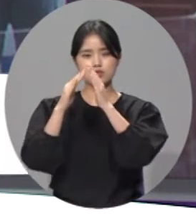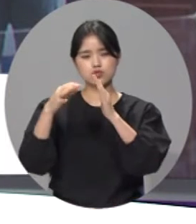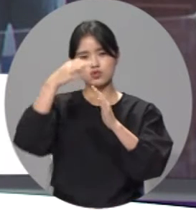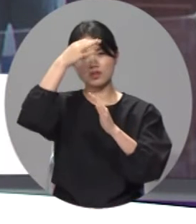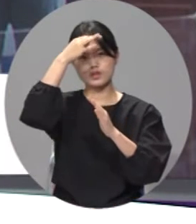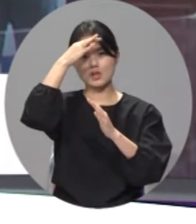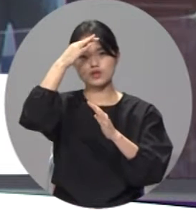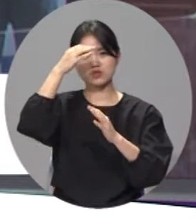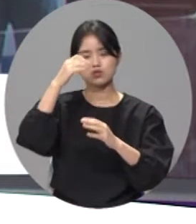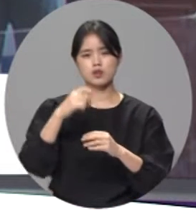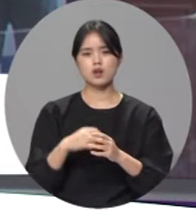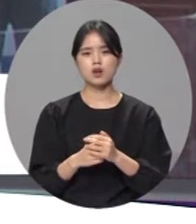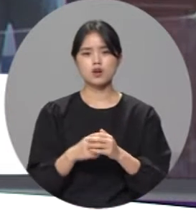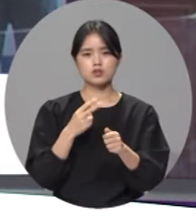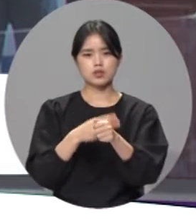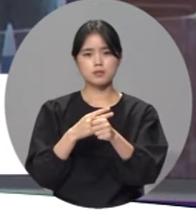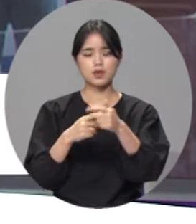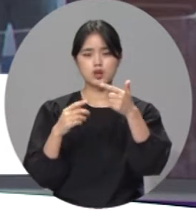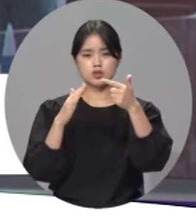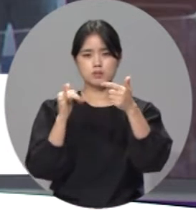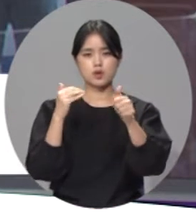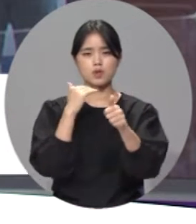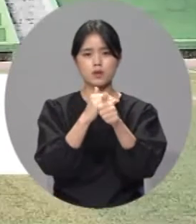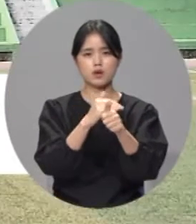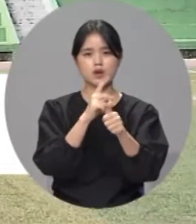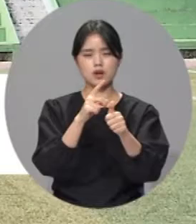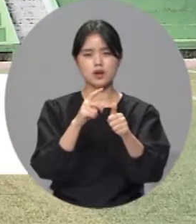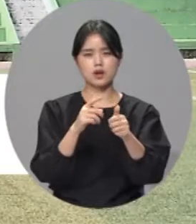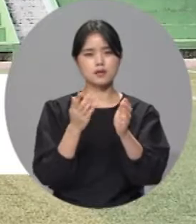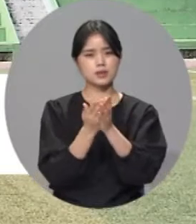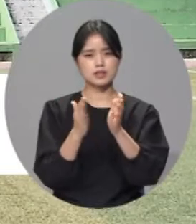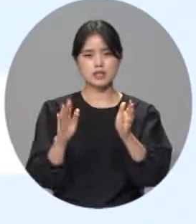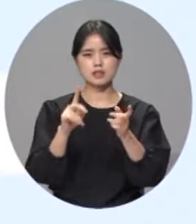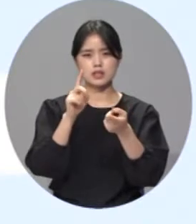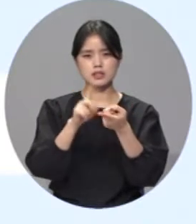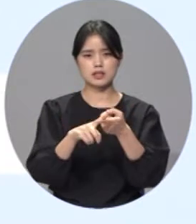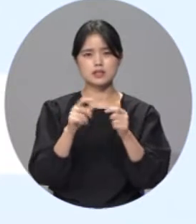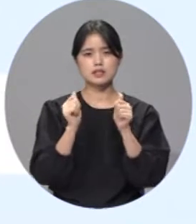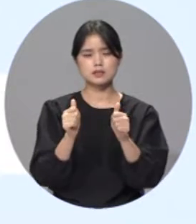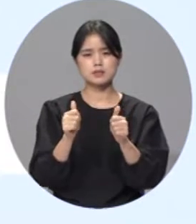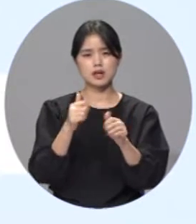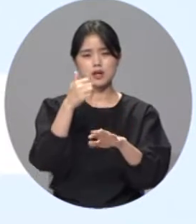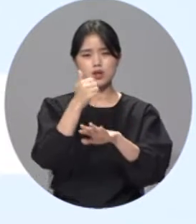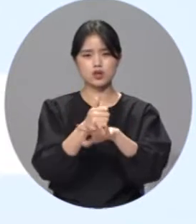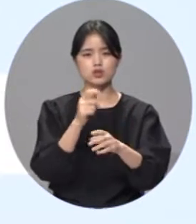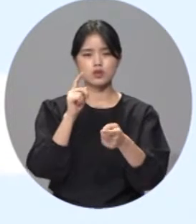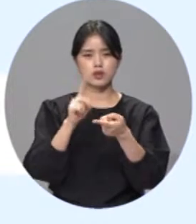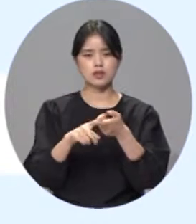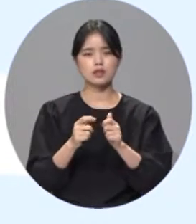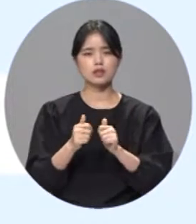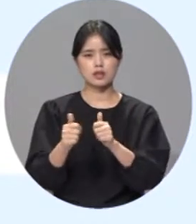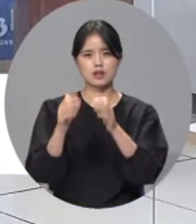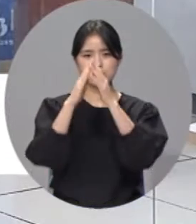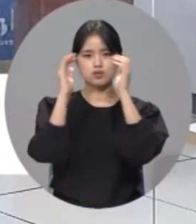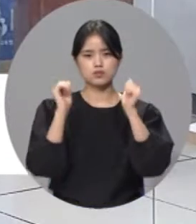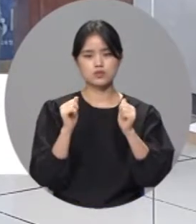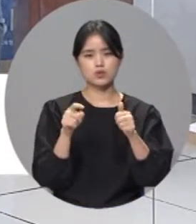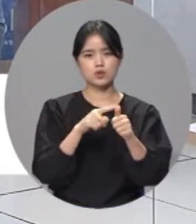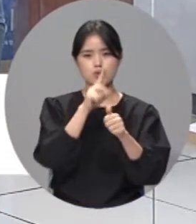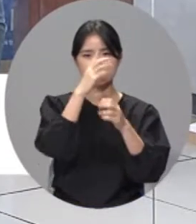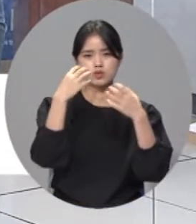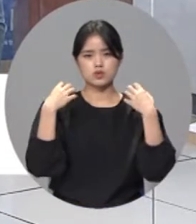전주 예술 중 고등학교 교사 6명 의해 구가 부당하다는 교육부 소청심사 위원회 결정에 따라 전략도 교육청의